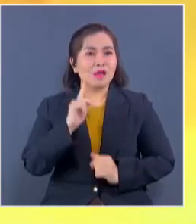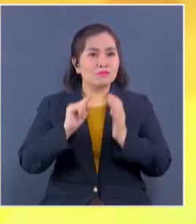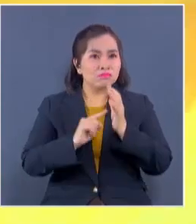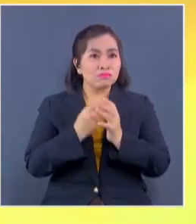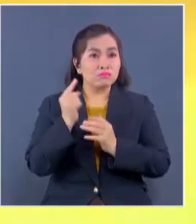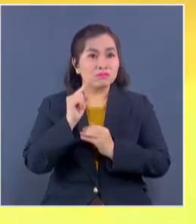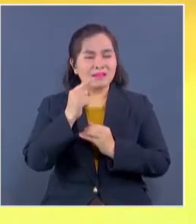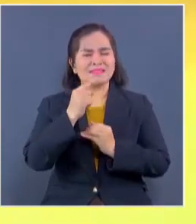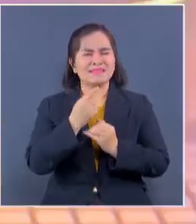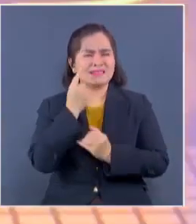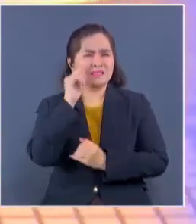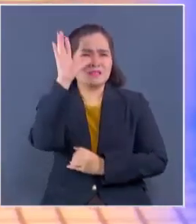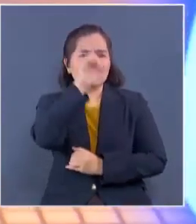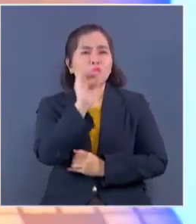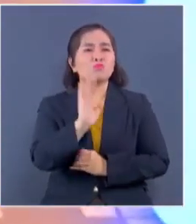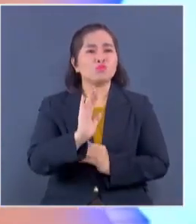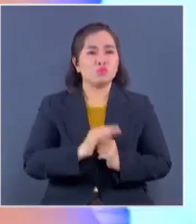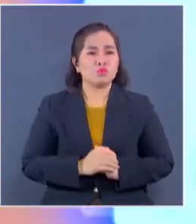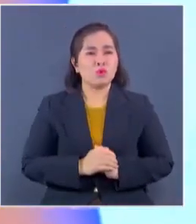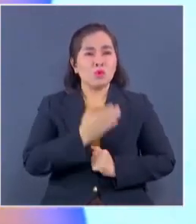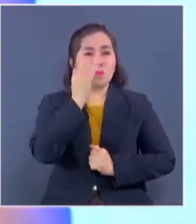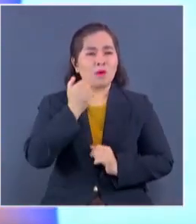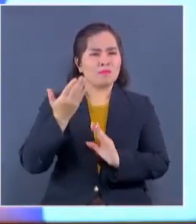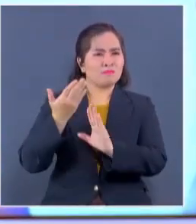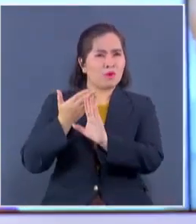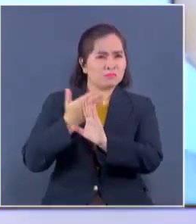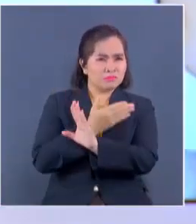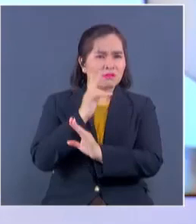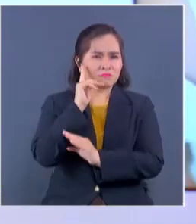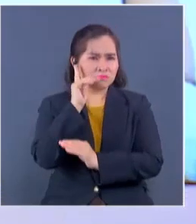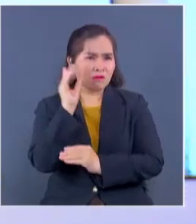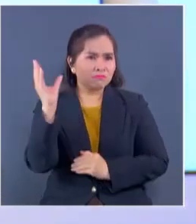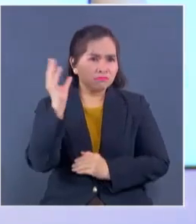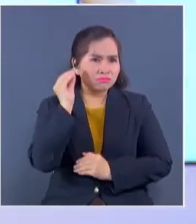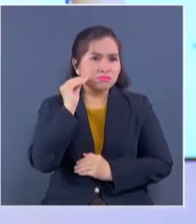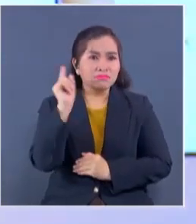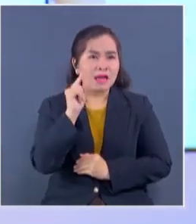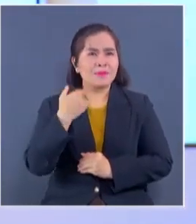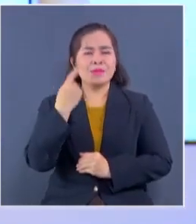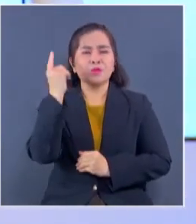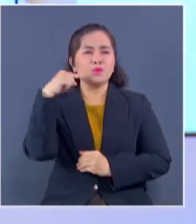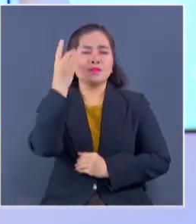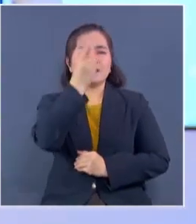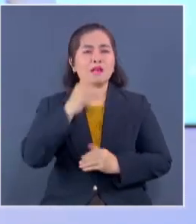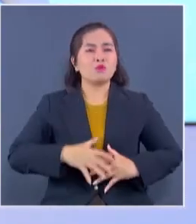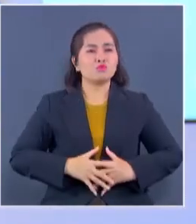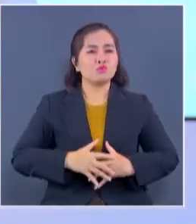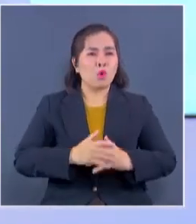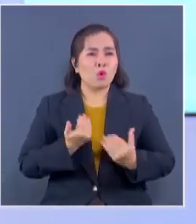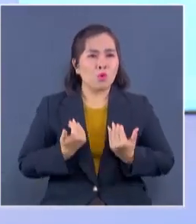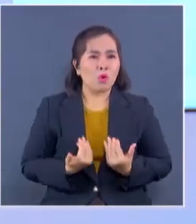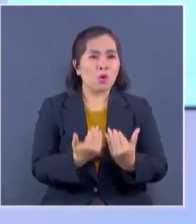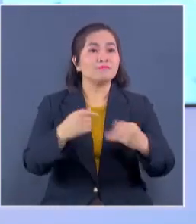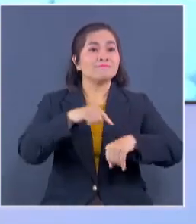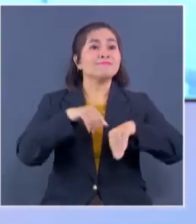ข่าวแรกวันนี้ต้องบอกว่าไม่ต้องเดากันอีกต่อไปแล้วนะคะหลังจากที่ก่อนหน้านี้มีข่าวลือหนักมากค่ะว่ามีดาราสาวกำลังตั้งท้องใกล้คลอดนะค